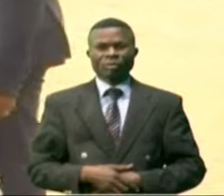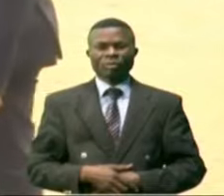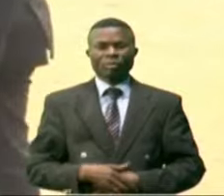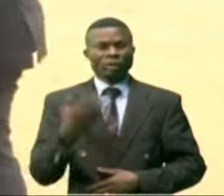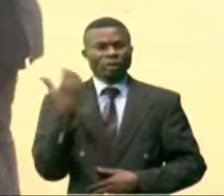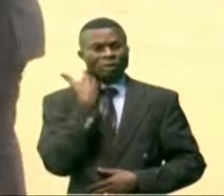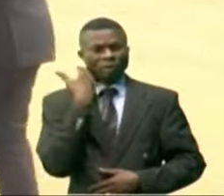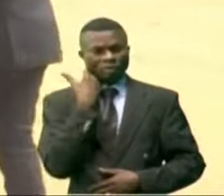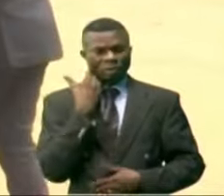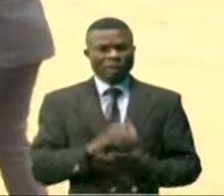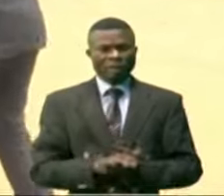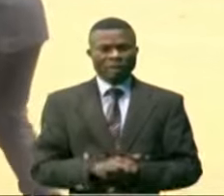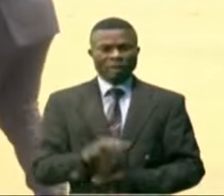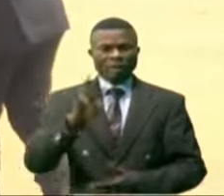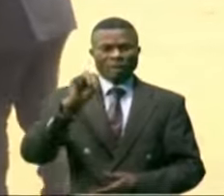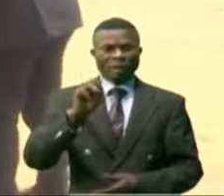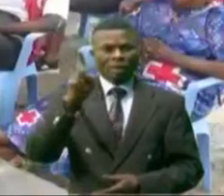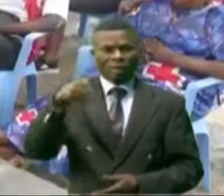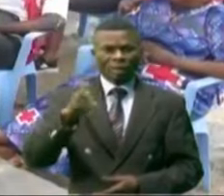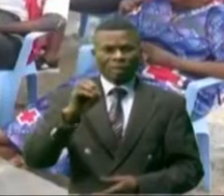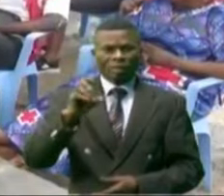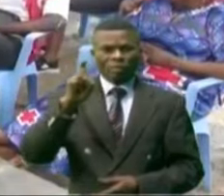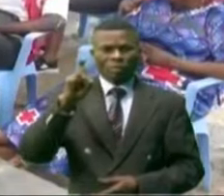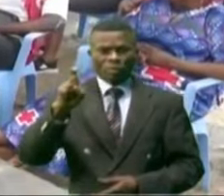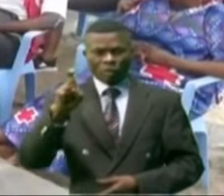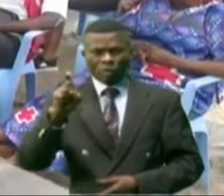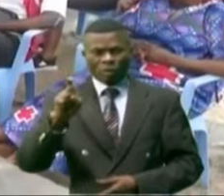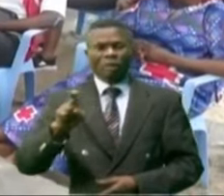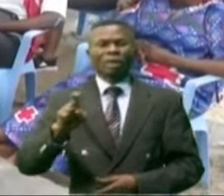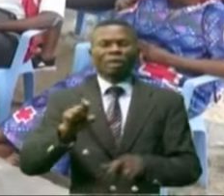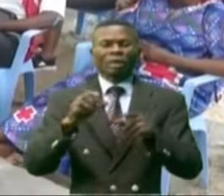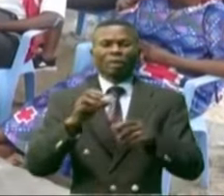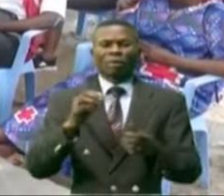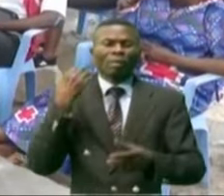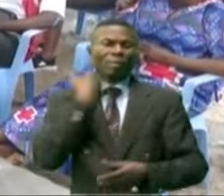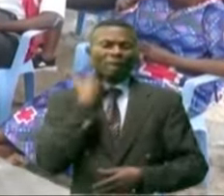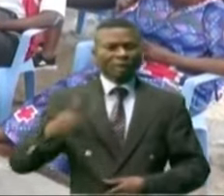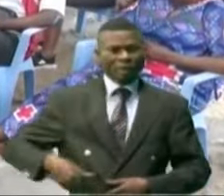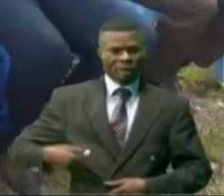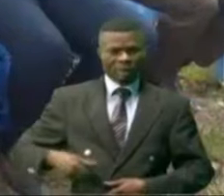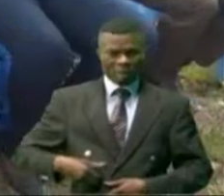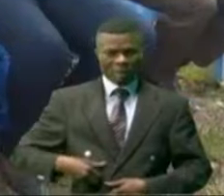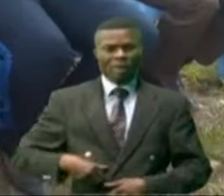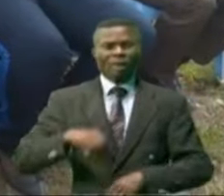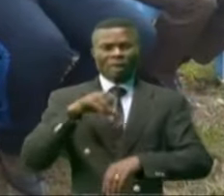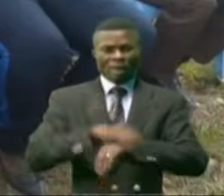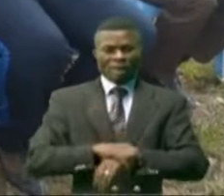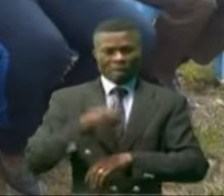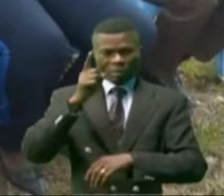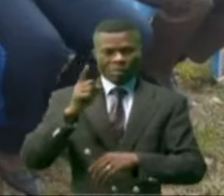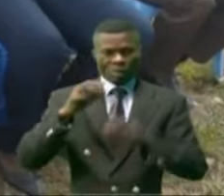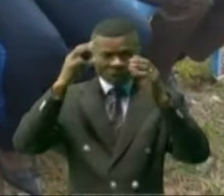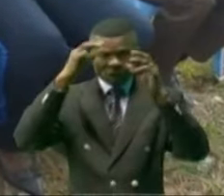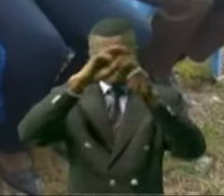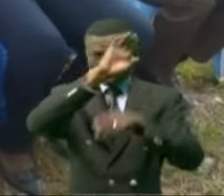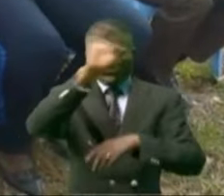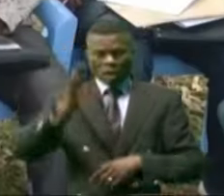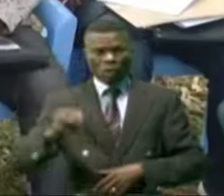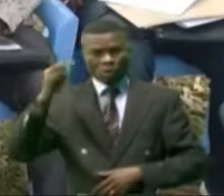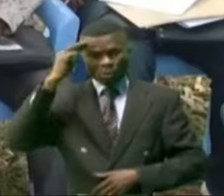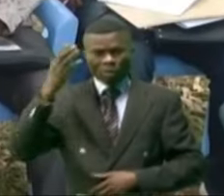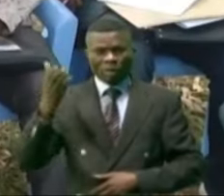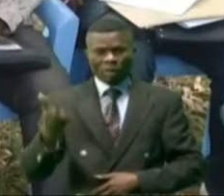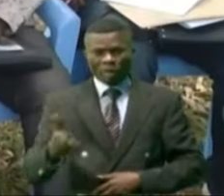Épidémie de Mpox à Kinshasa, la commune de Mongafula enregistre déjà son premier cas. au quartier Matadimayo.